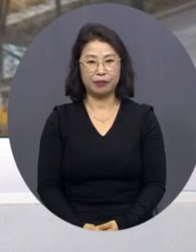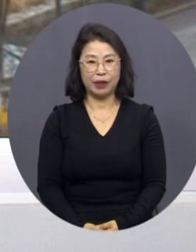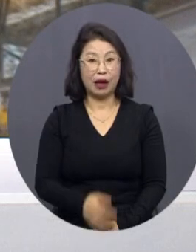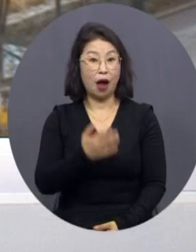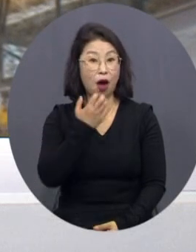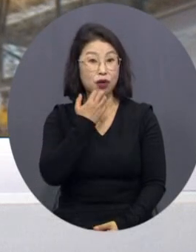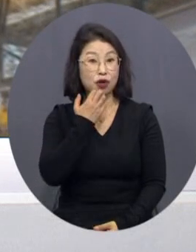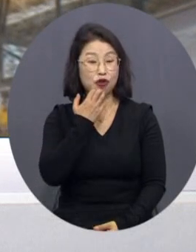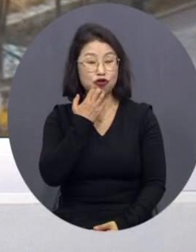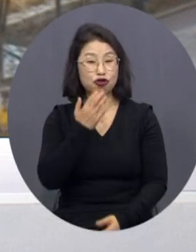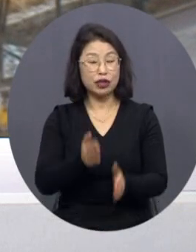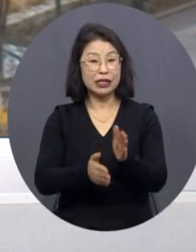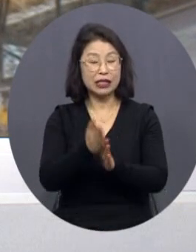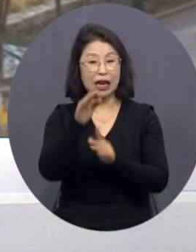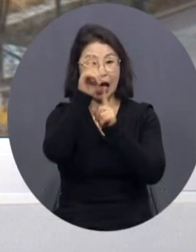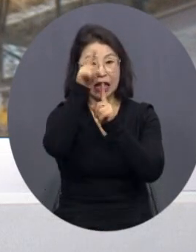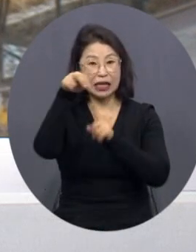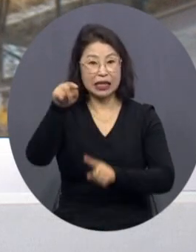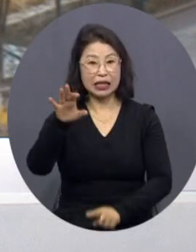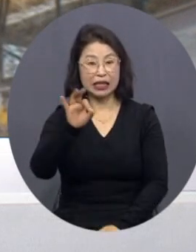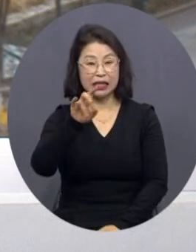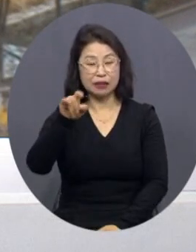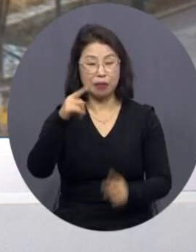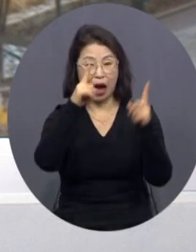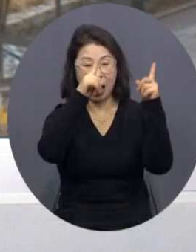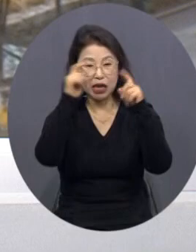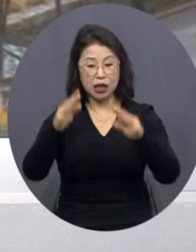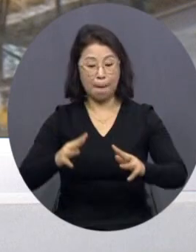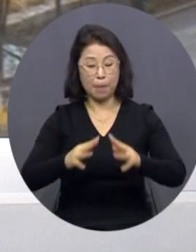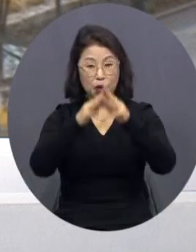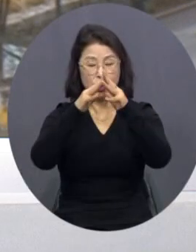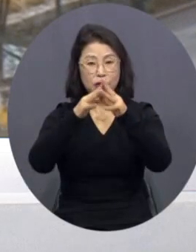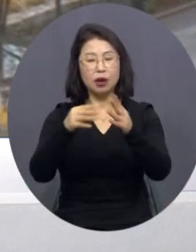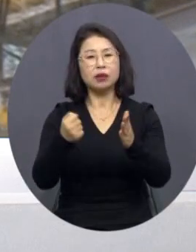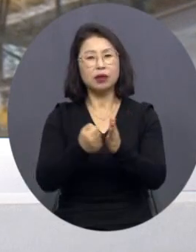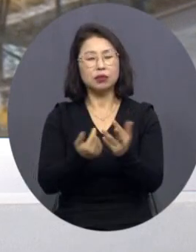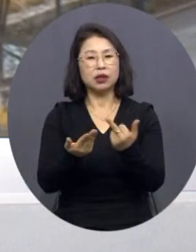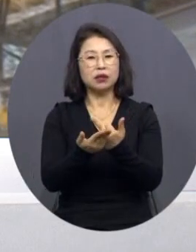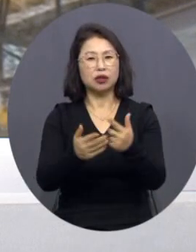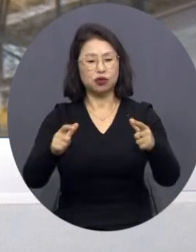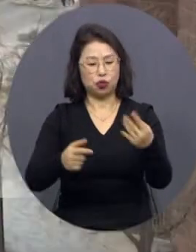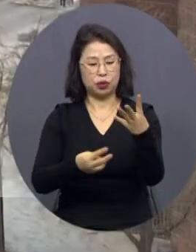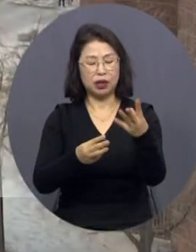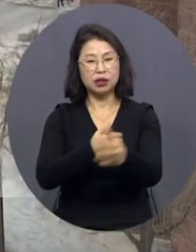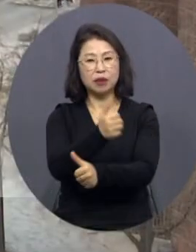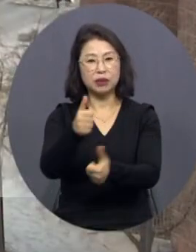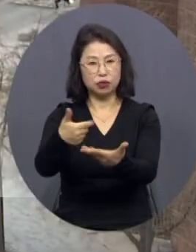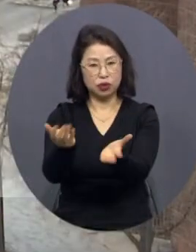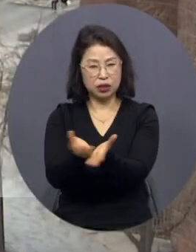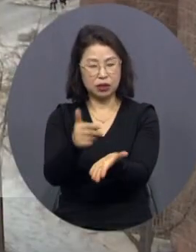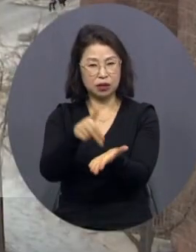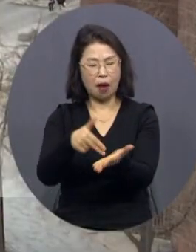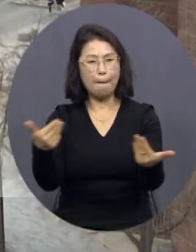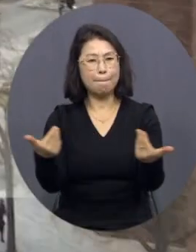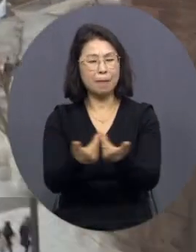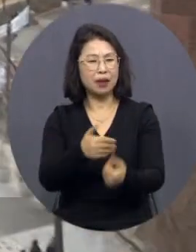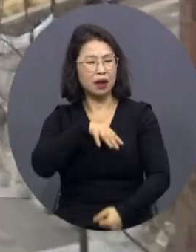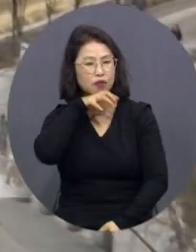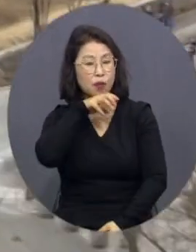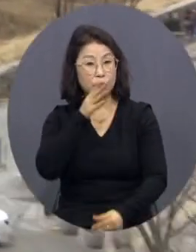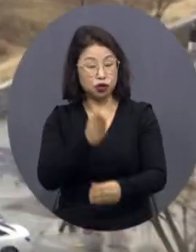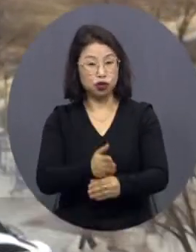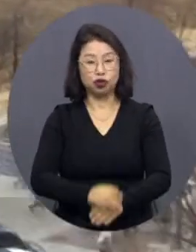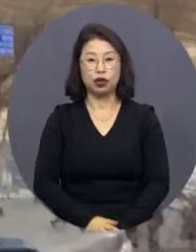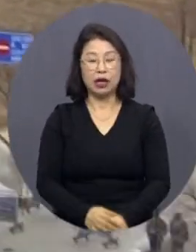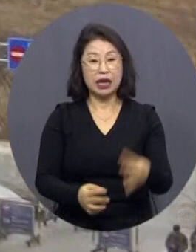서울시가 이승만 기념관 건립을 추진하면서 제주 43 단체들도 반발하고 나섰습니다 제주 43 희생자